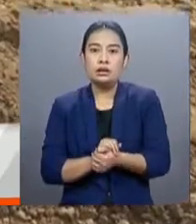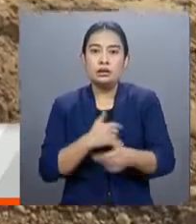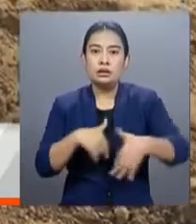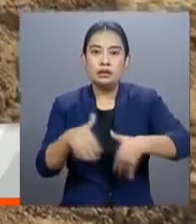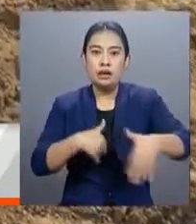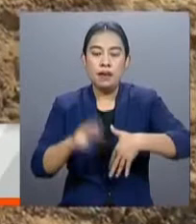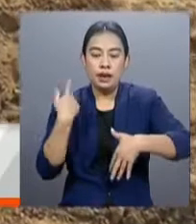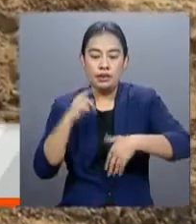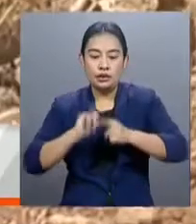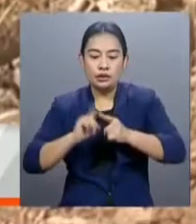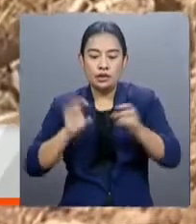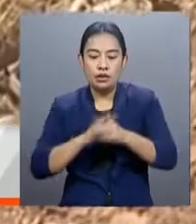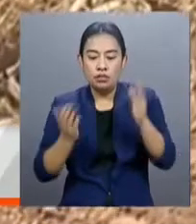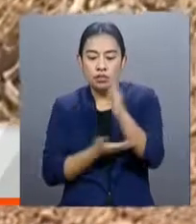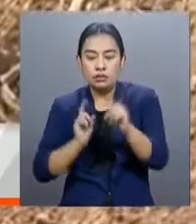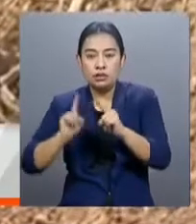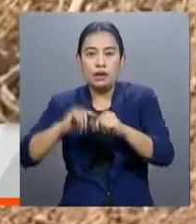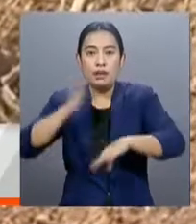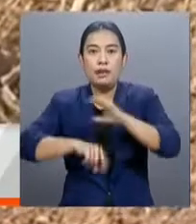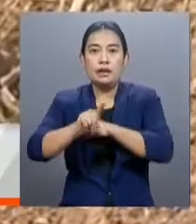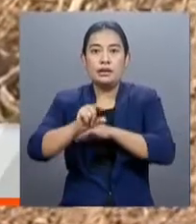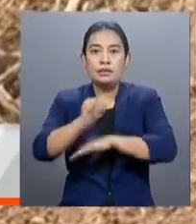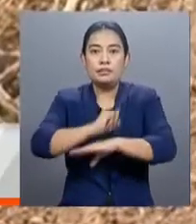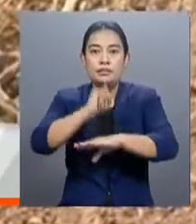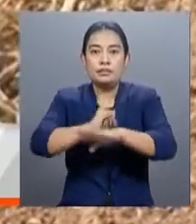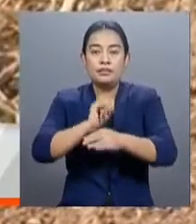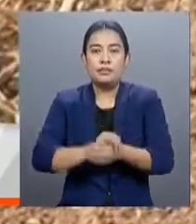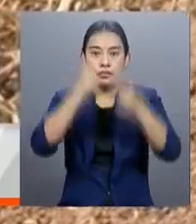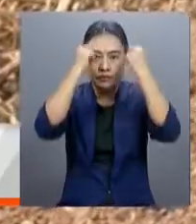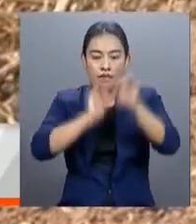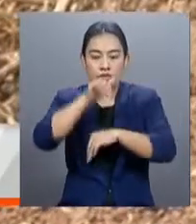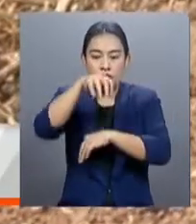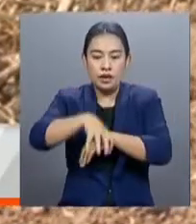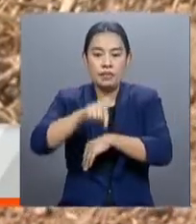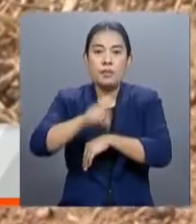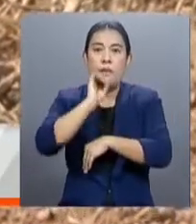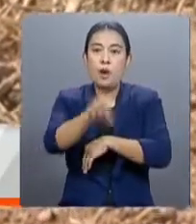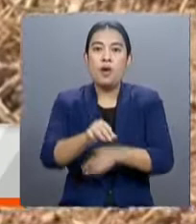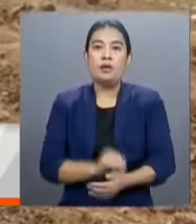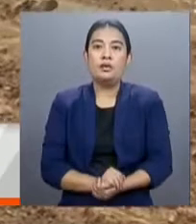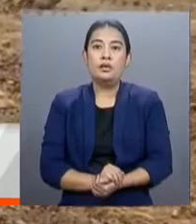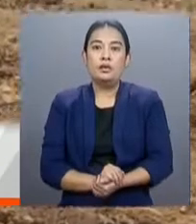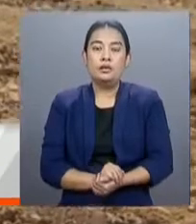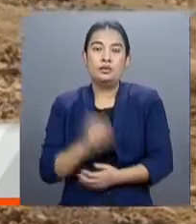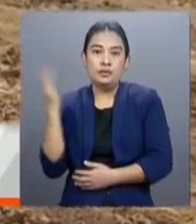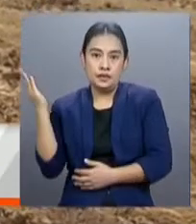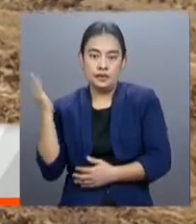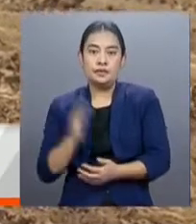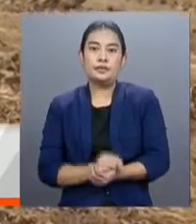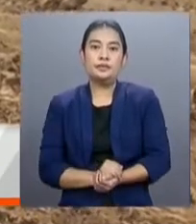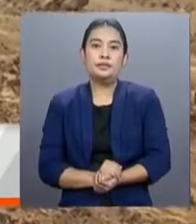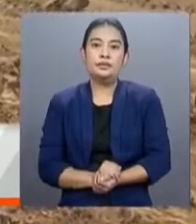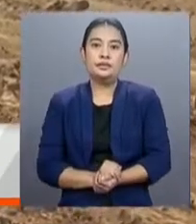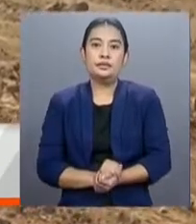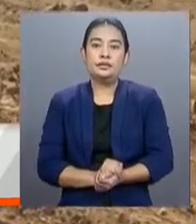มกว่า20ไร่นายประพันธ์บุญชัยสุขนายกเทศมนตรีตำบลหนองกี่ระบุว่าพื้นที่สาธารณะบริเวณนี้ได้